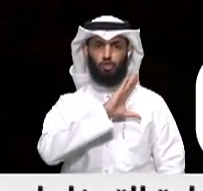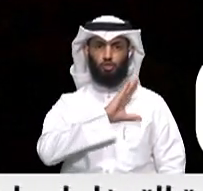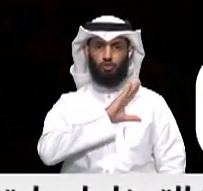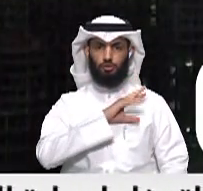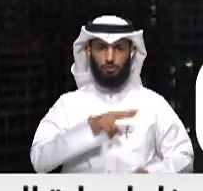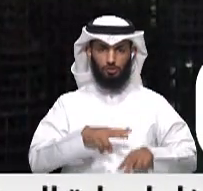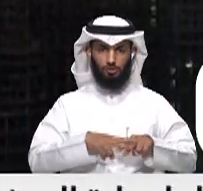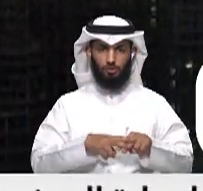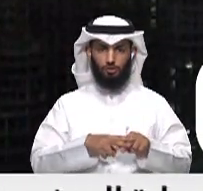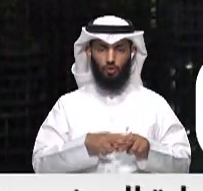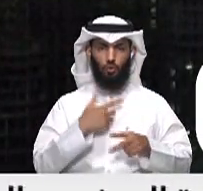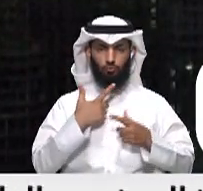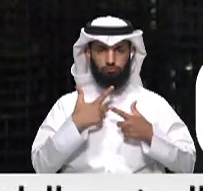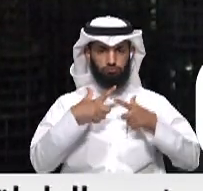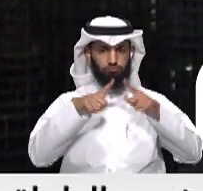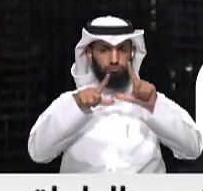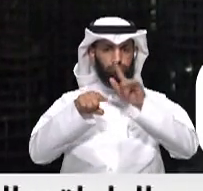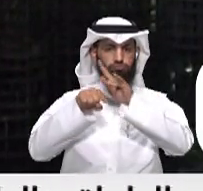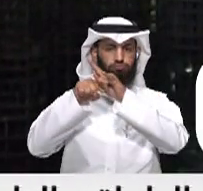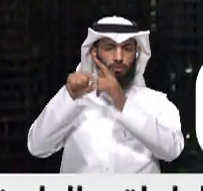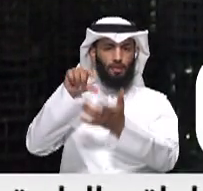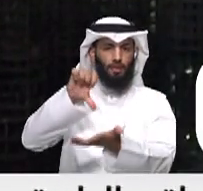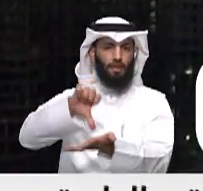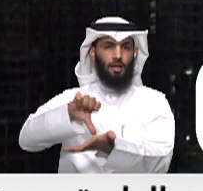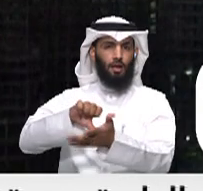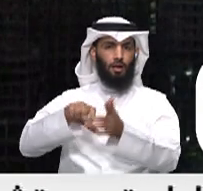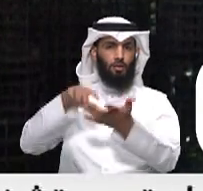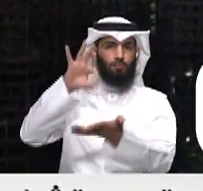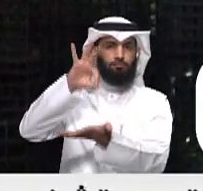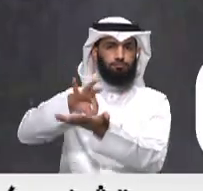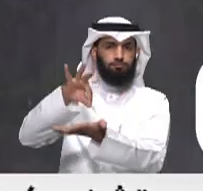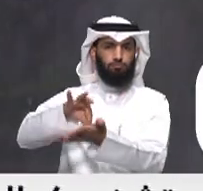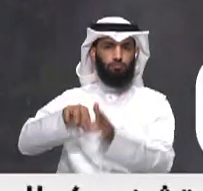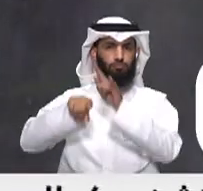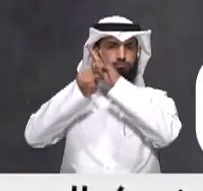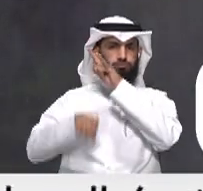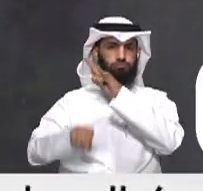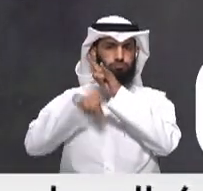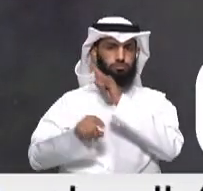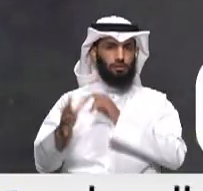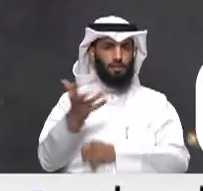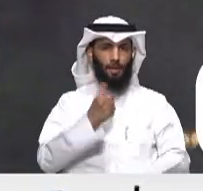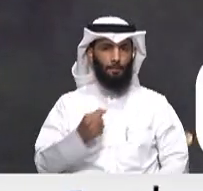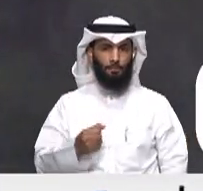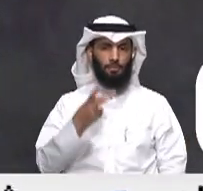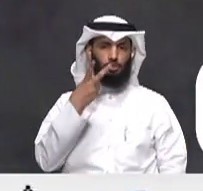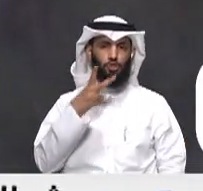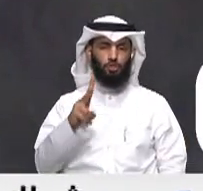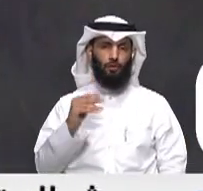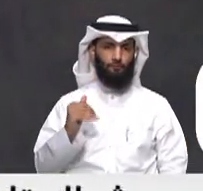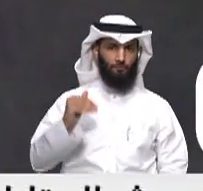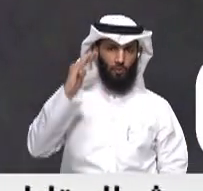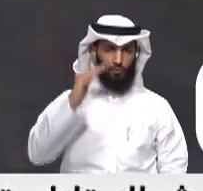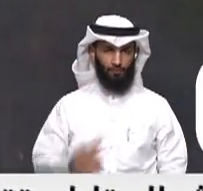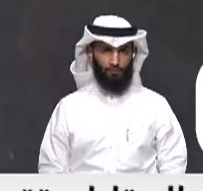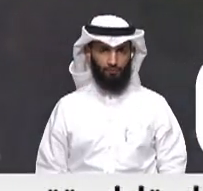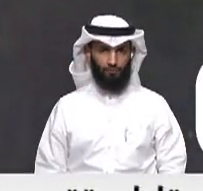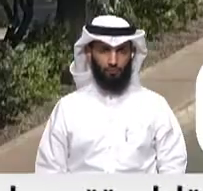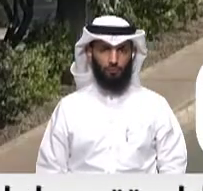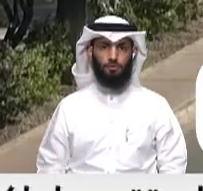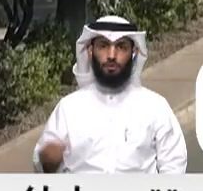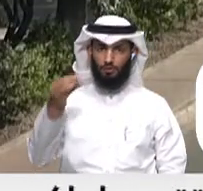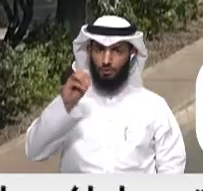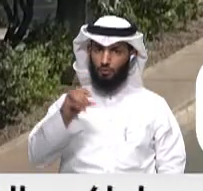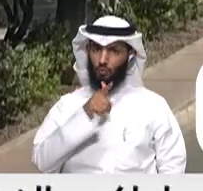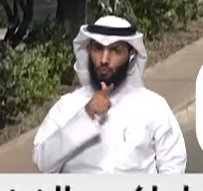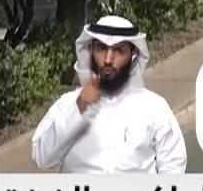من 20 موقعا داخل إيران، نقلت وكالة تسنيم الإيرانية عن مصدر مطلع قوله أن المزاعم